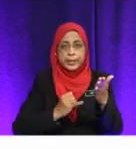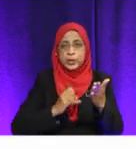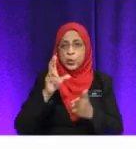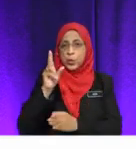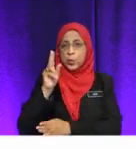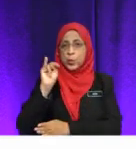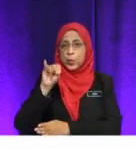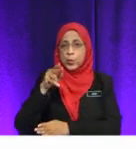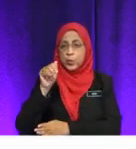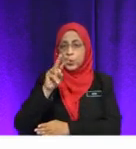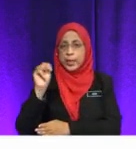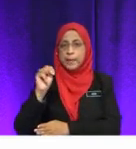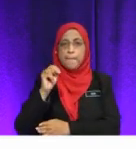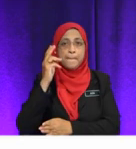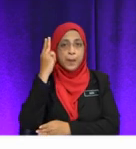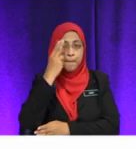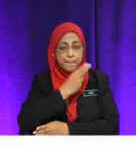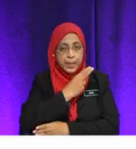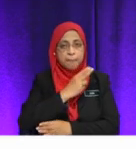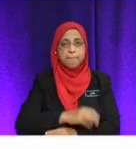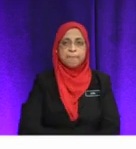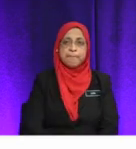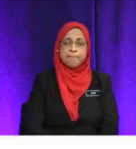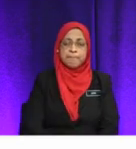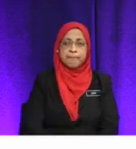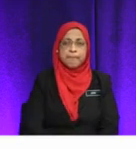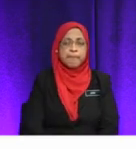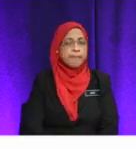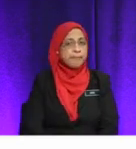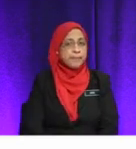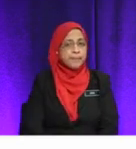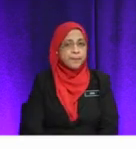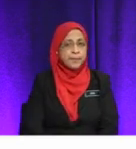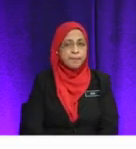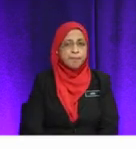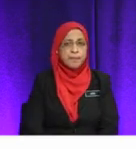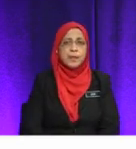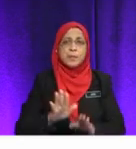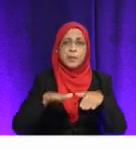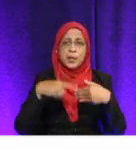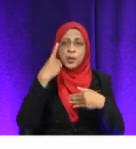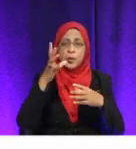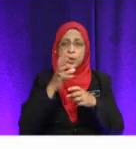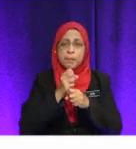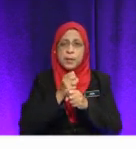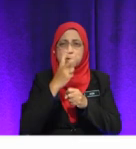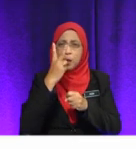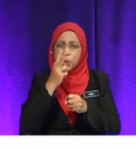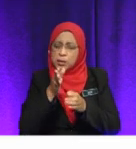pandangan hadapan Oke Kemudian untuk merapat pandangan sisi sebuah